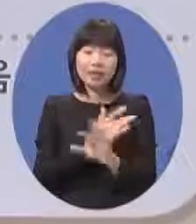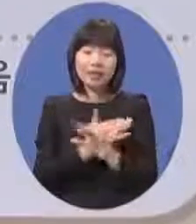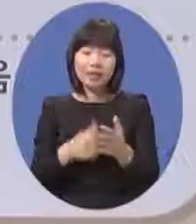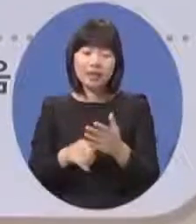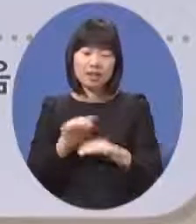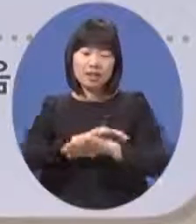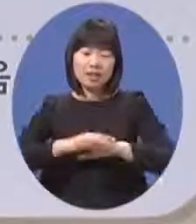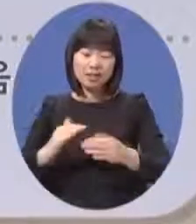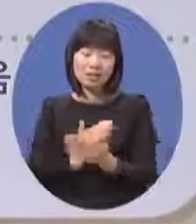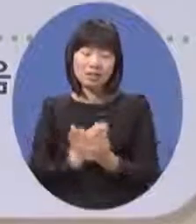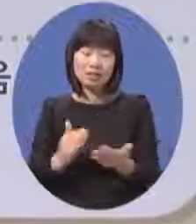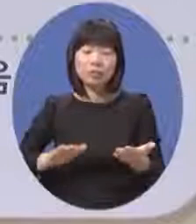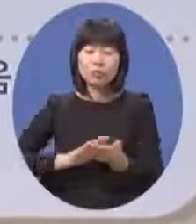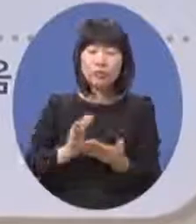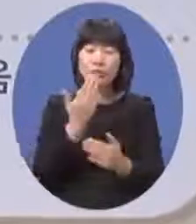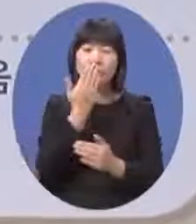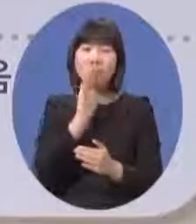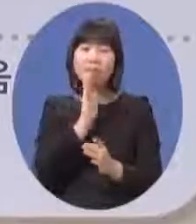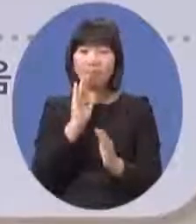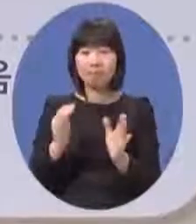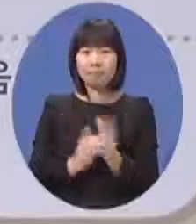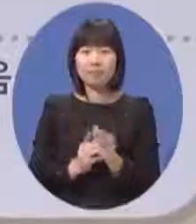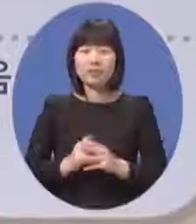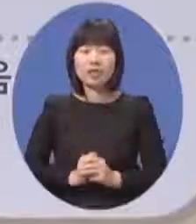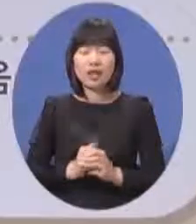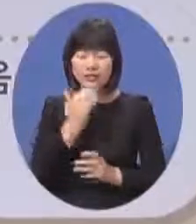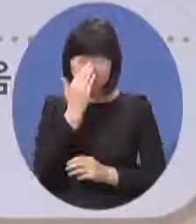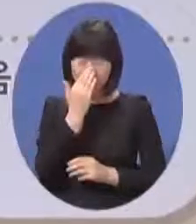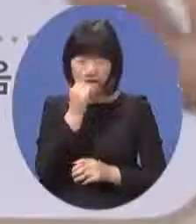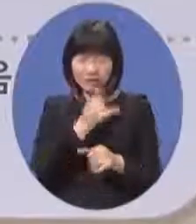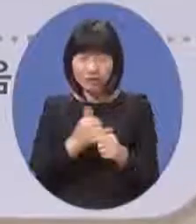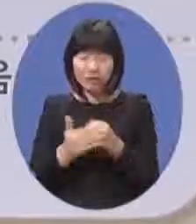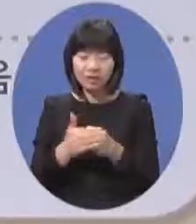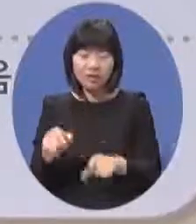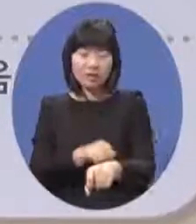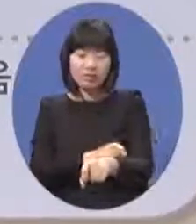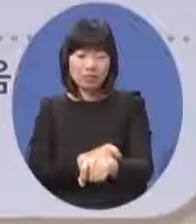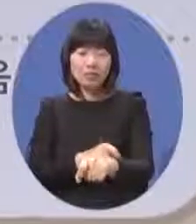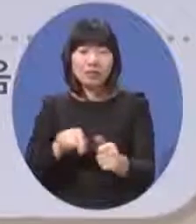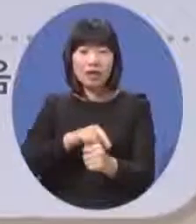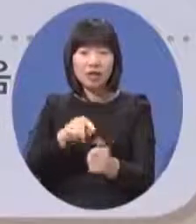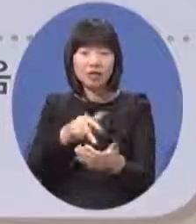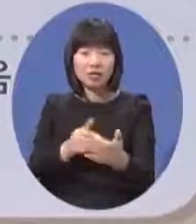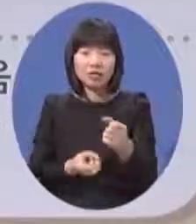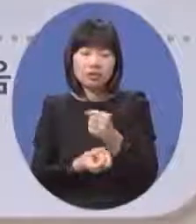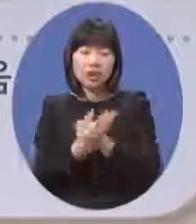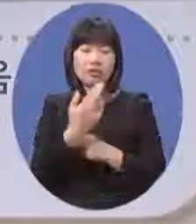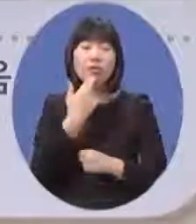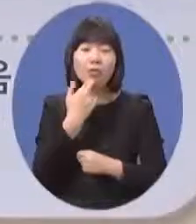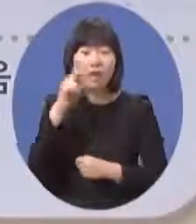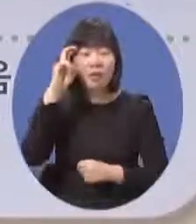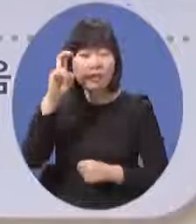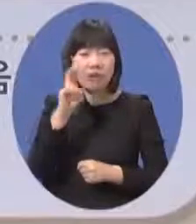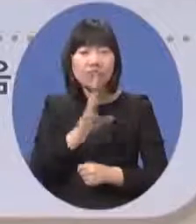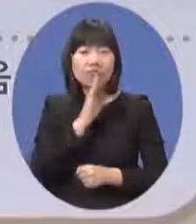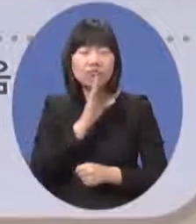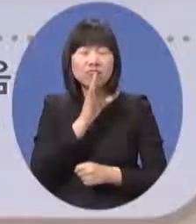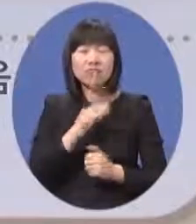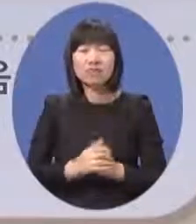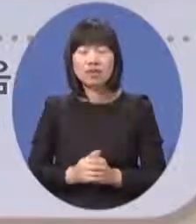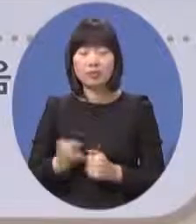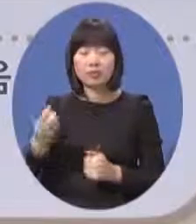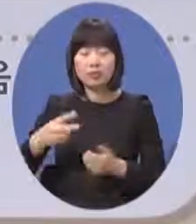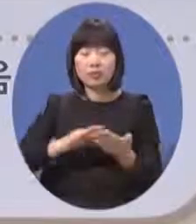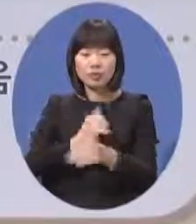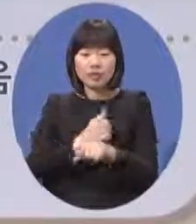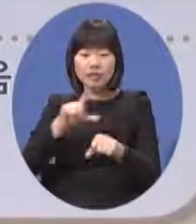잘 나누고 놀이를 할 수 있습니다. 아... 네, 아이들 순하니까 왜 특별히 이렇게 자극을 안 받는 거예요. 네. 외부 애들이 들어오는 거에. 그리고